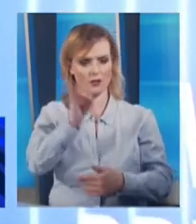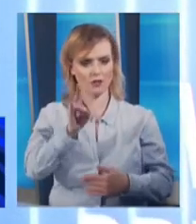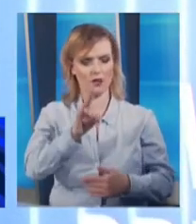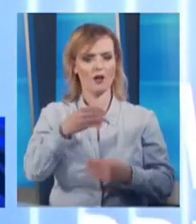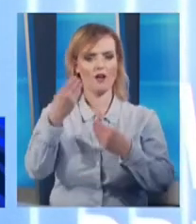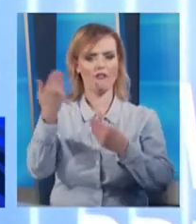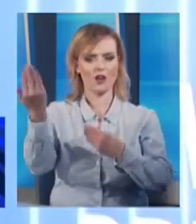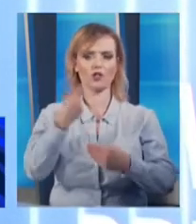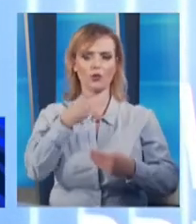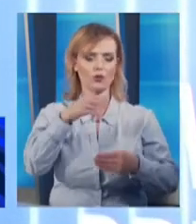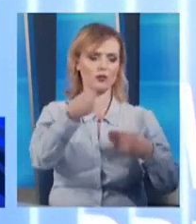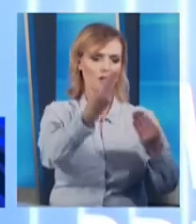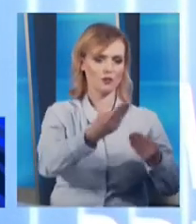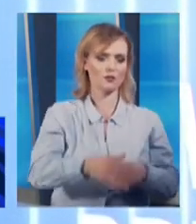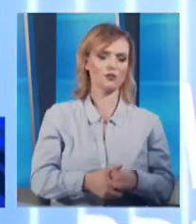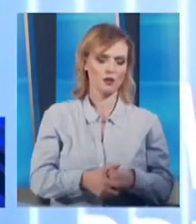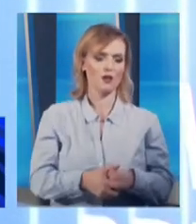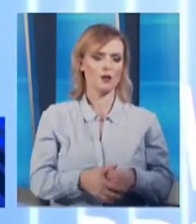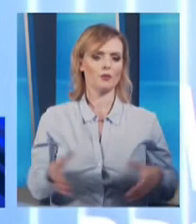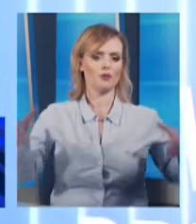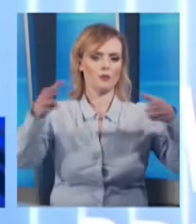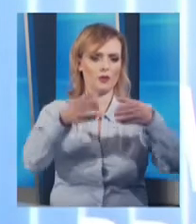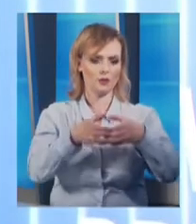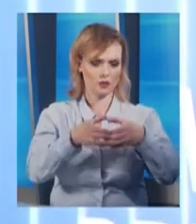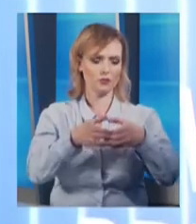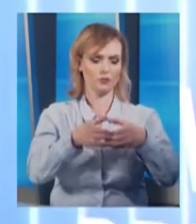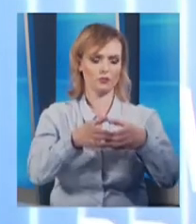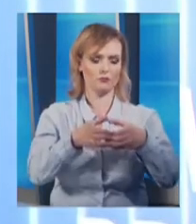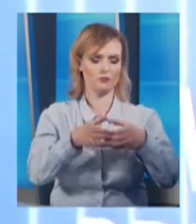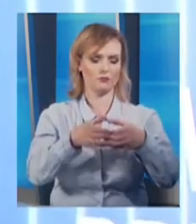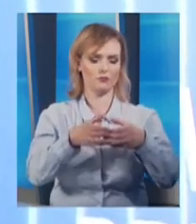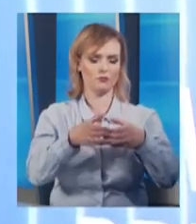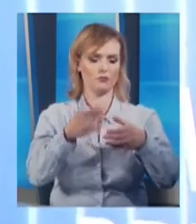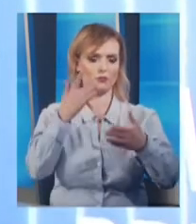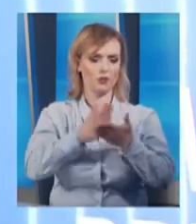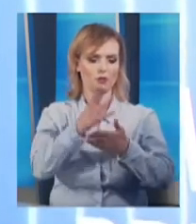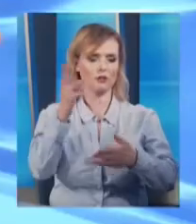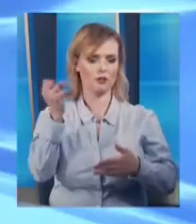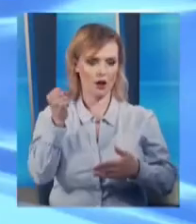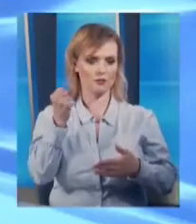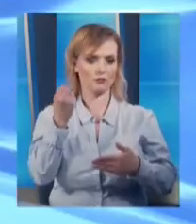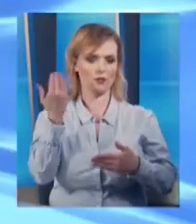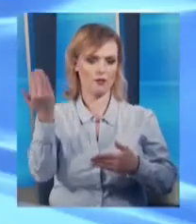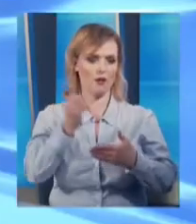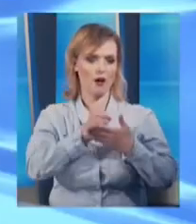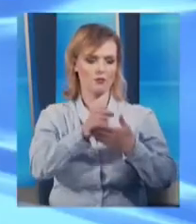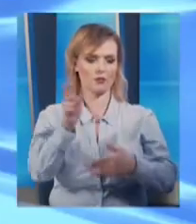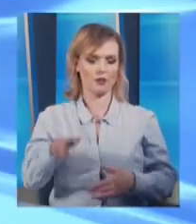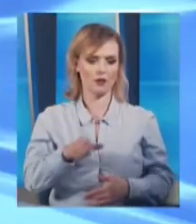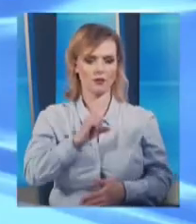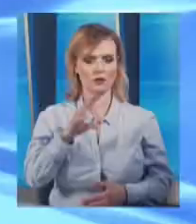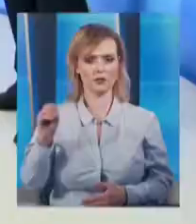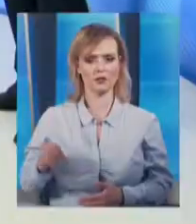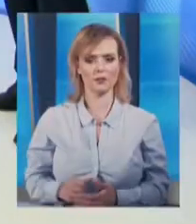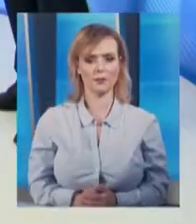votul dumneavoastră pentru candidatul platformei DA și a blocului acum, Andrei Năstase. Vă mulțumesc foarte mult și încă o dată vă mulțumesc pentru